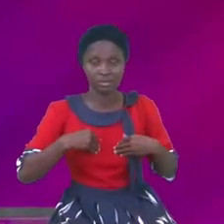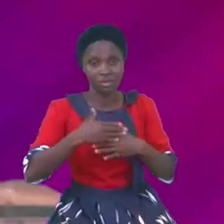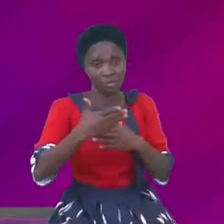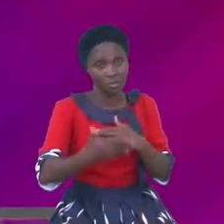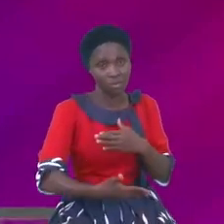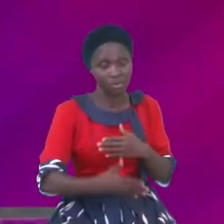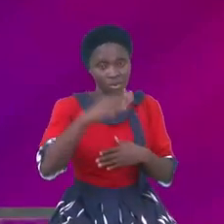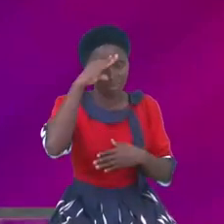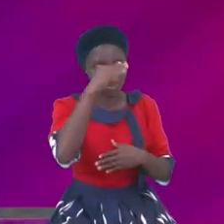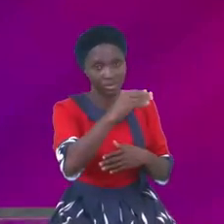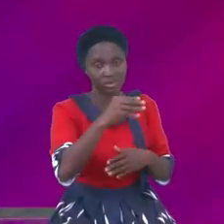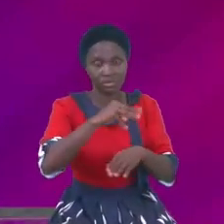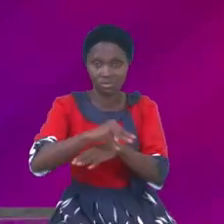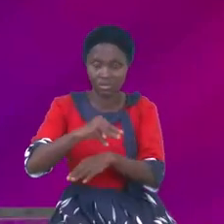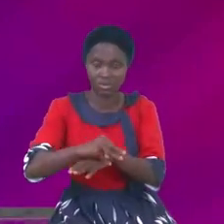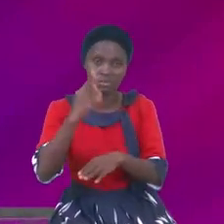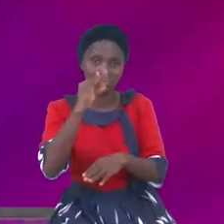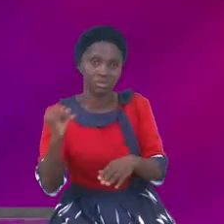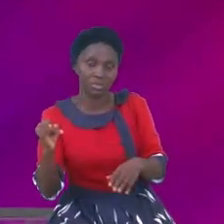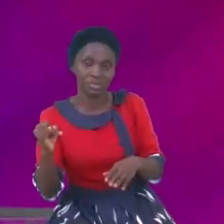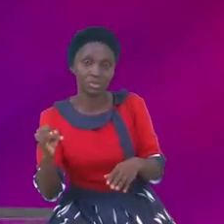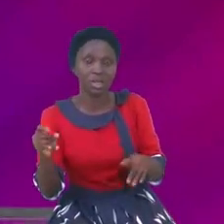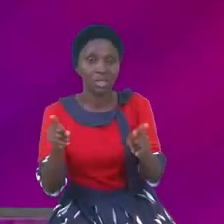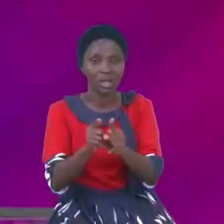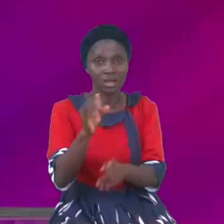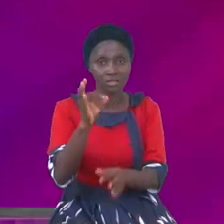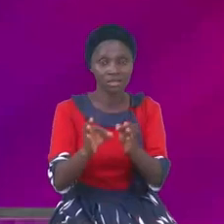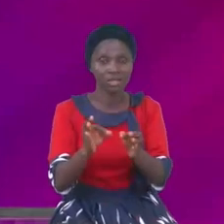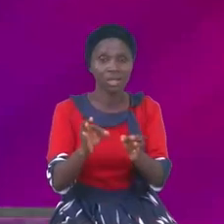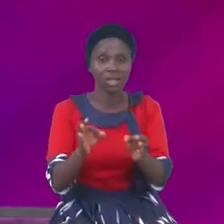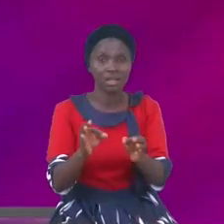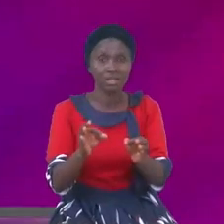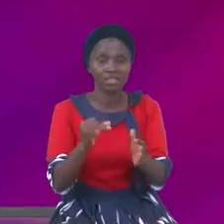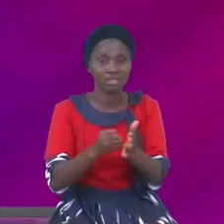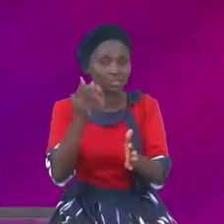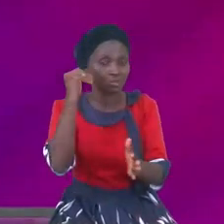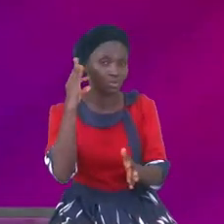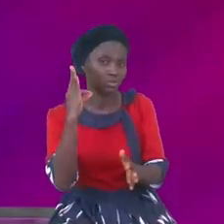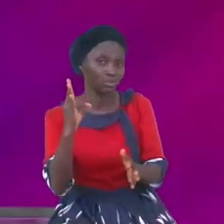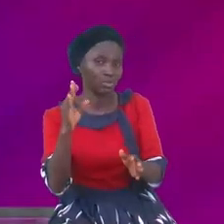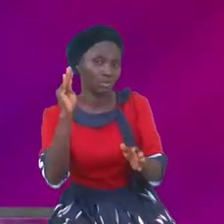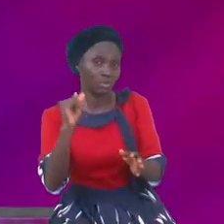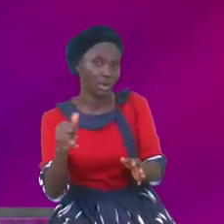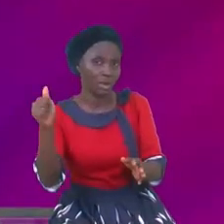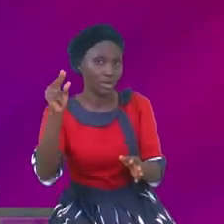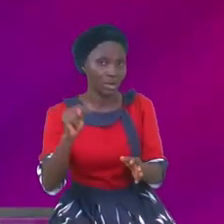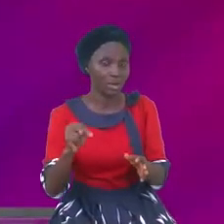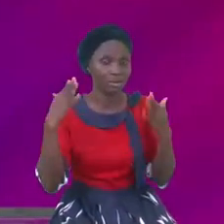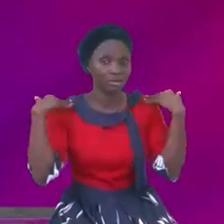sa prédication, son ministère, comme si cela provient d'un ange. Est-ce que vous